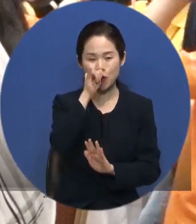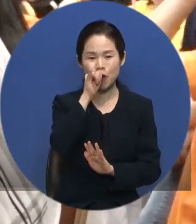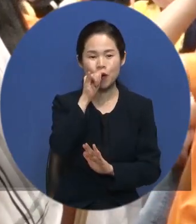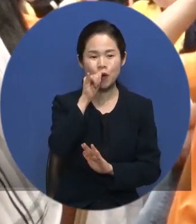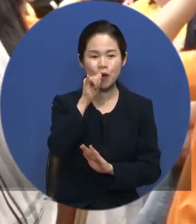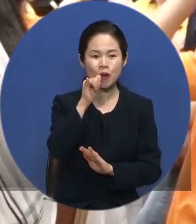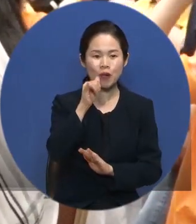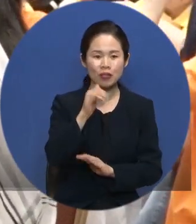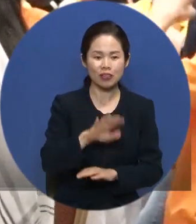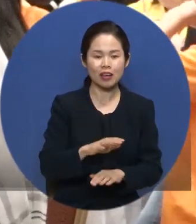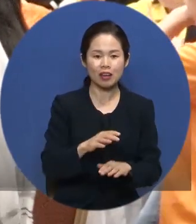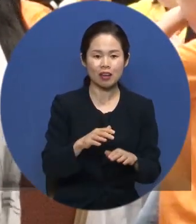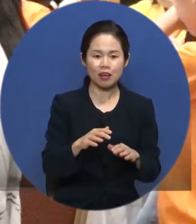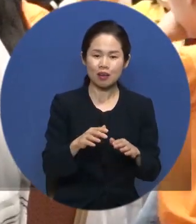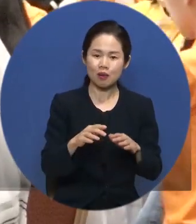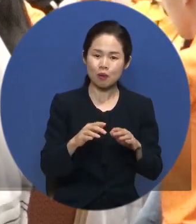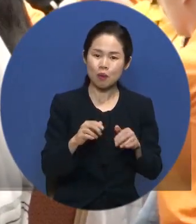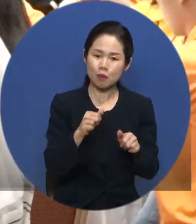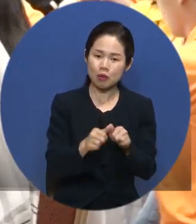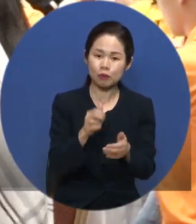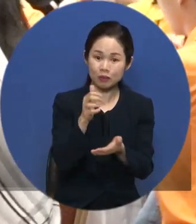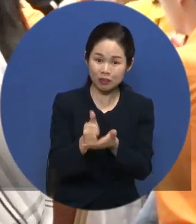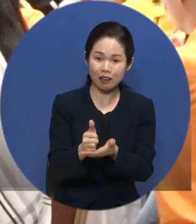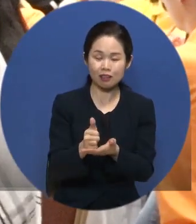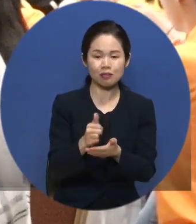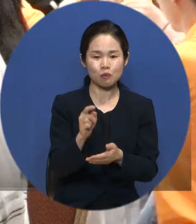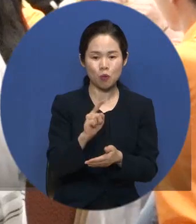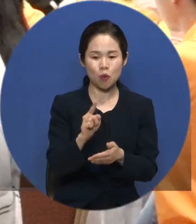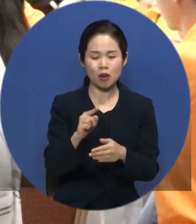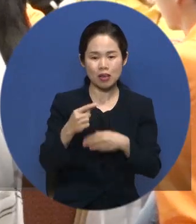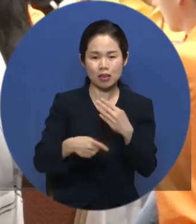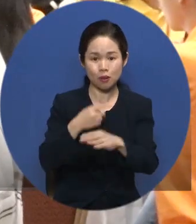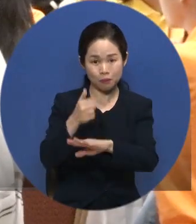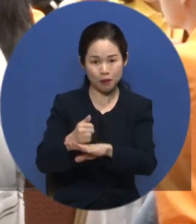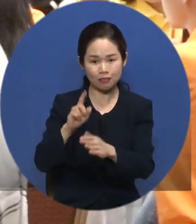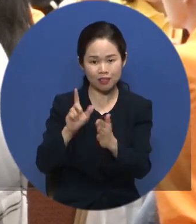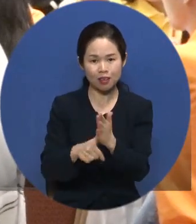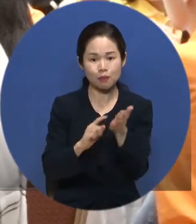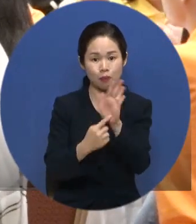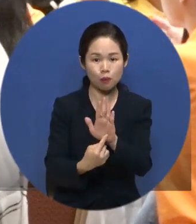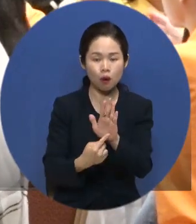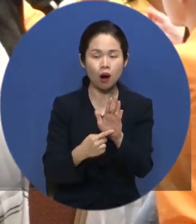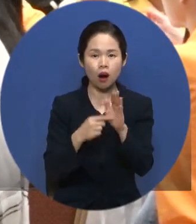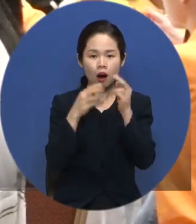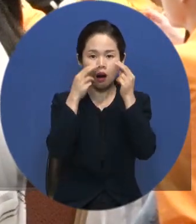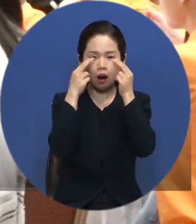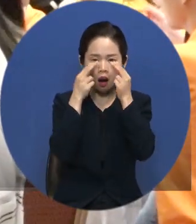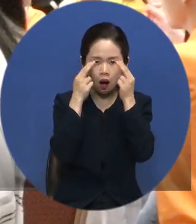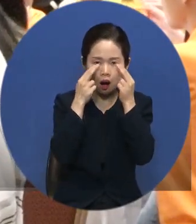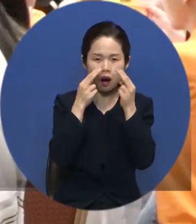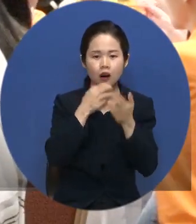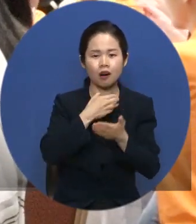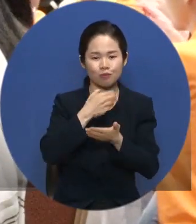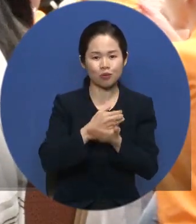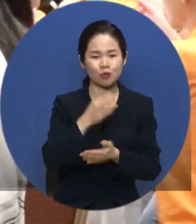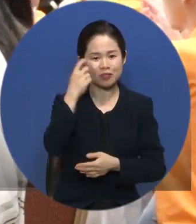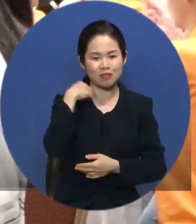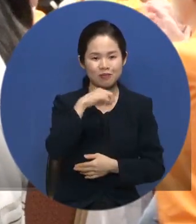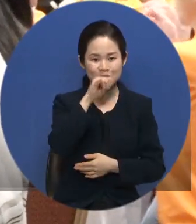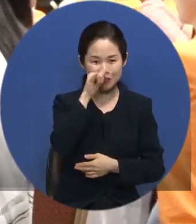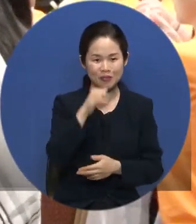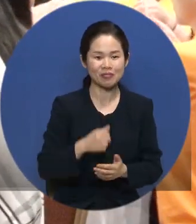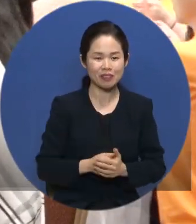발표회에서 약간 눈물을 글썽인 멘토장도 있었어요. 그 변화를 보면서 아마 저희 멘토들도 멘토장님도 감동을 받는 것